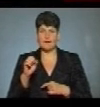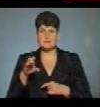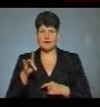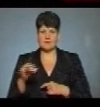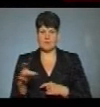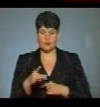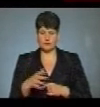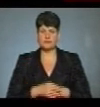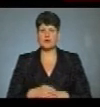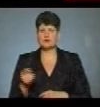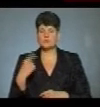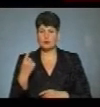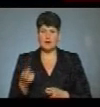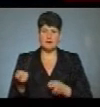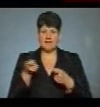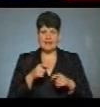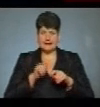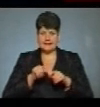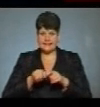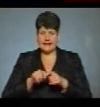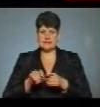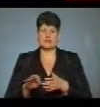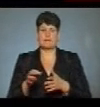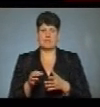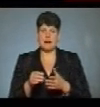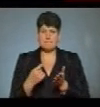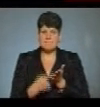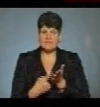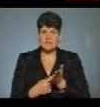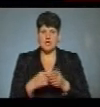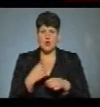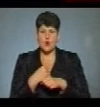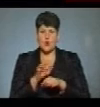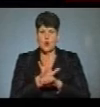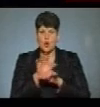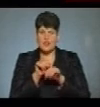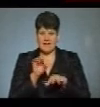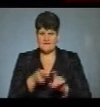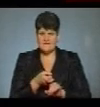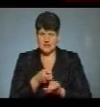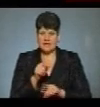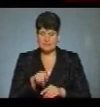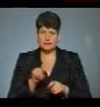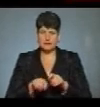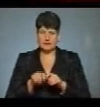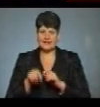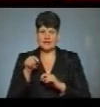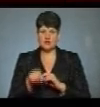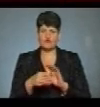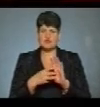На Тернопільщину привезли тести для лабораторного підтвердження коронавірусу. Ними можна обстежити 1800